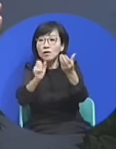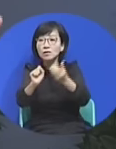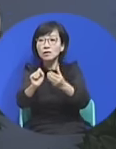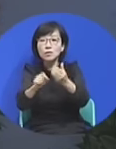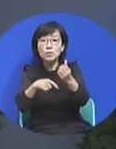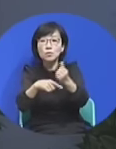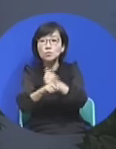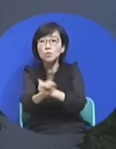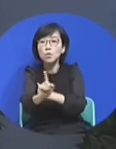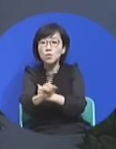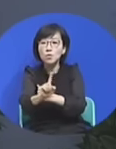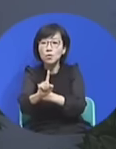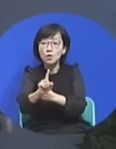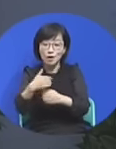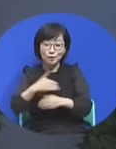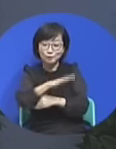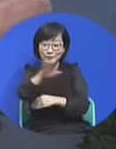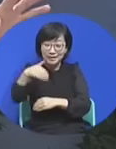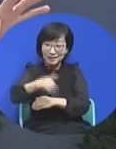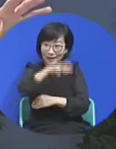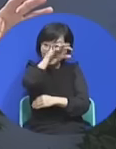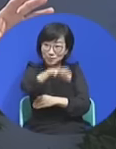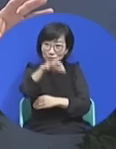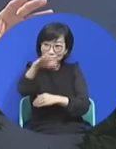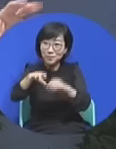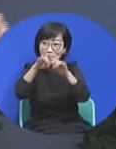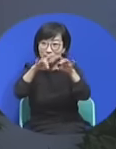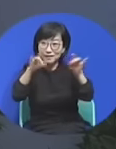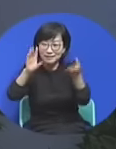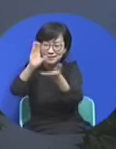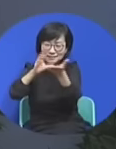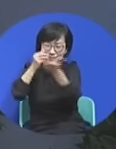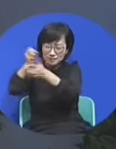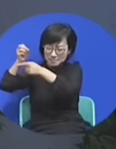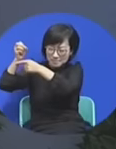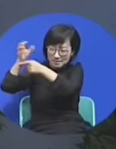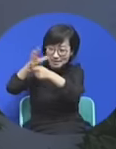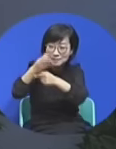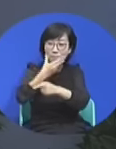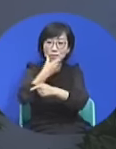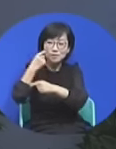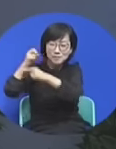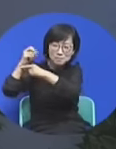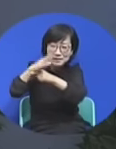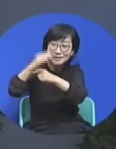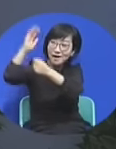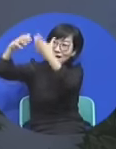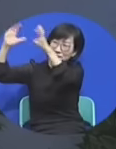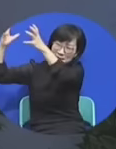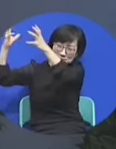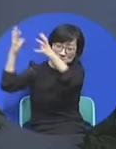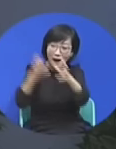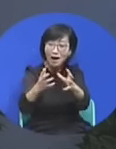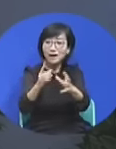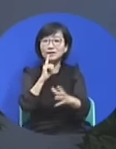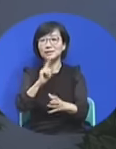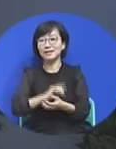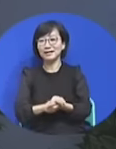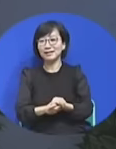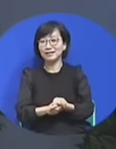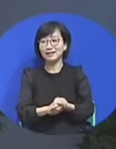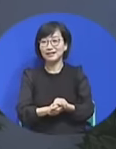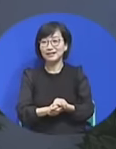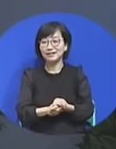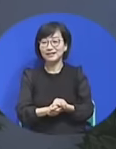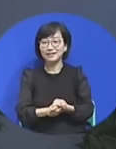가는 곳마다 하나님 빛을 비추사 하나님의 나라 임하겠다는 거요. What is the background of the ingathering? Wherever you go, every place you place your foot, God will shine forth